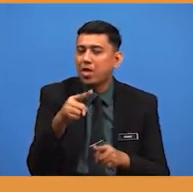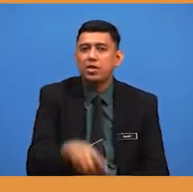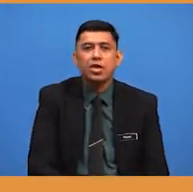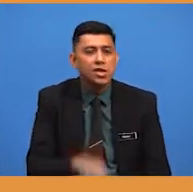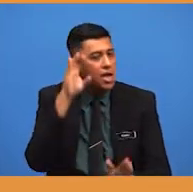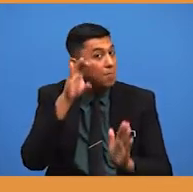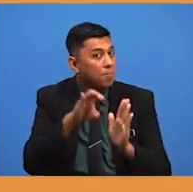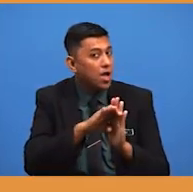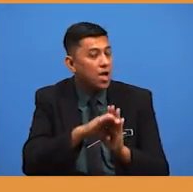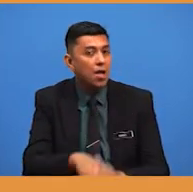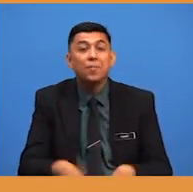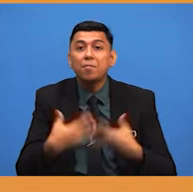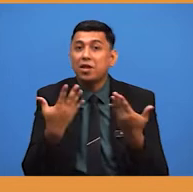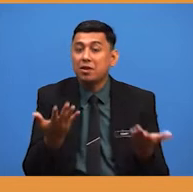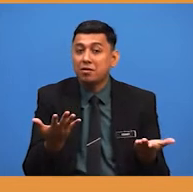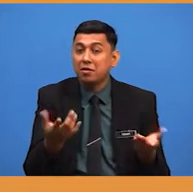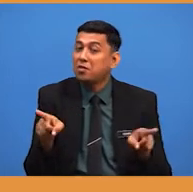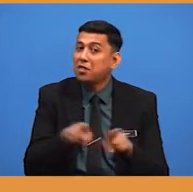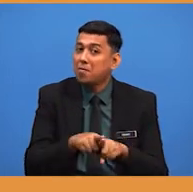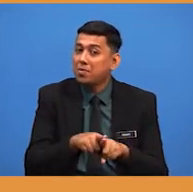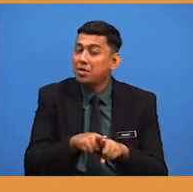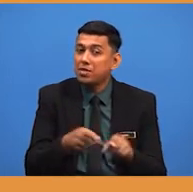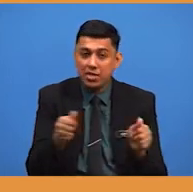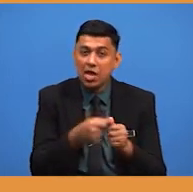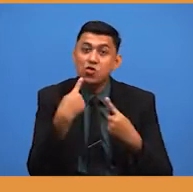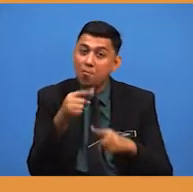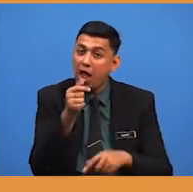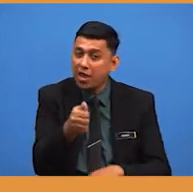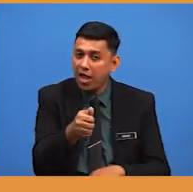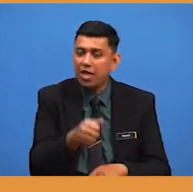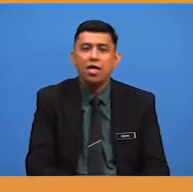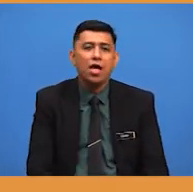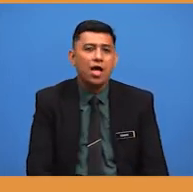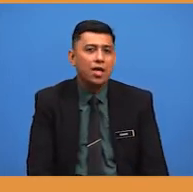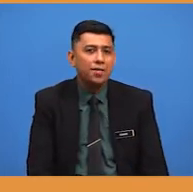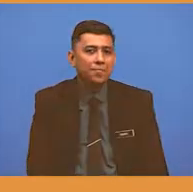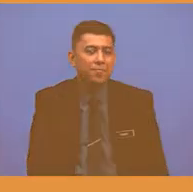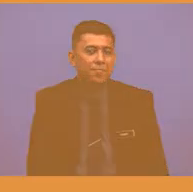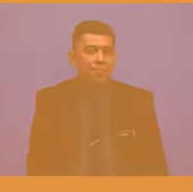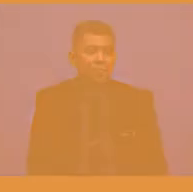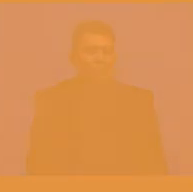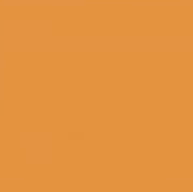layar. Bagaimana? Samakah jawapan murid-murid dengan jawapan cikgu?